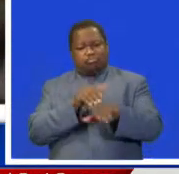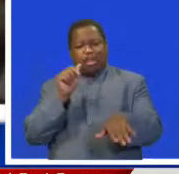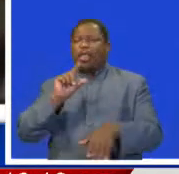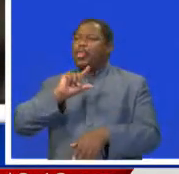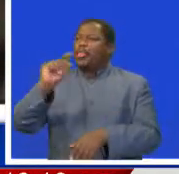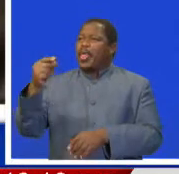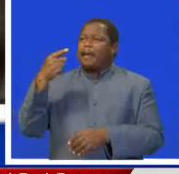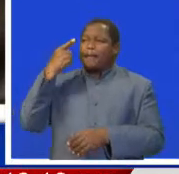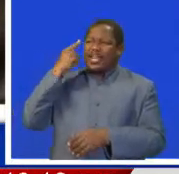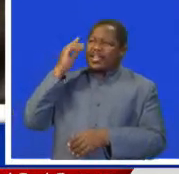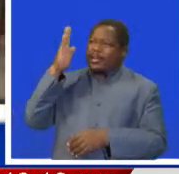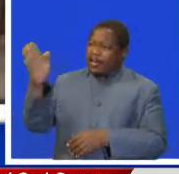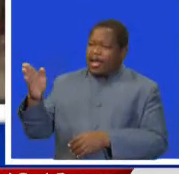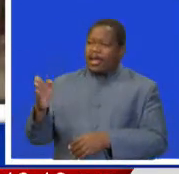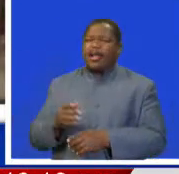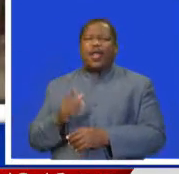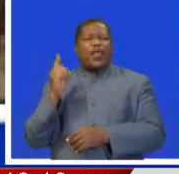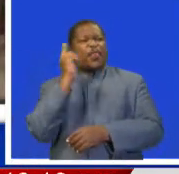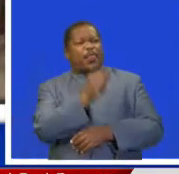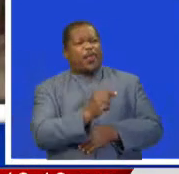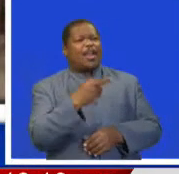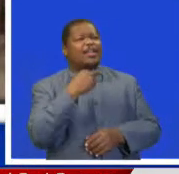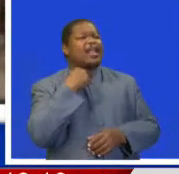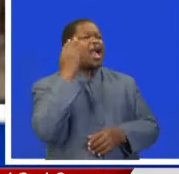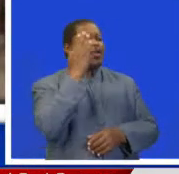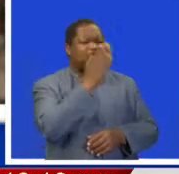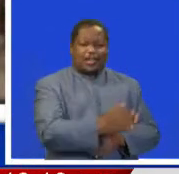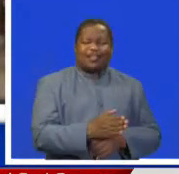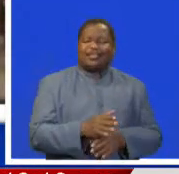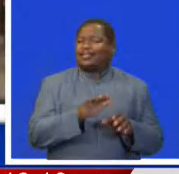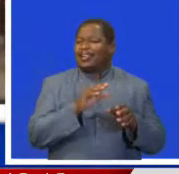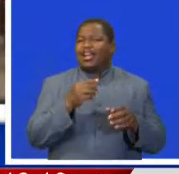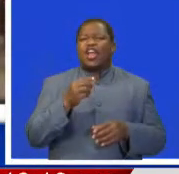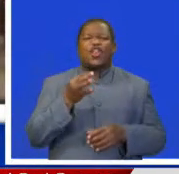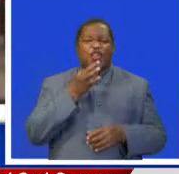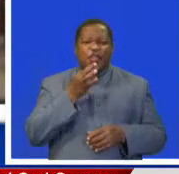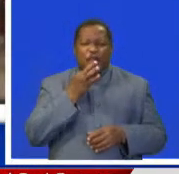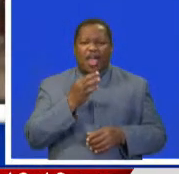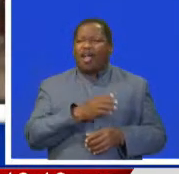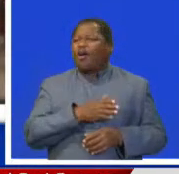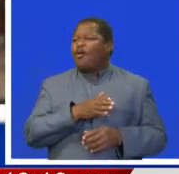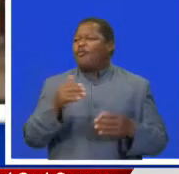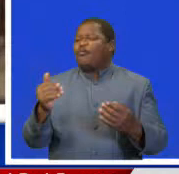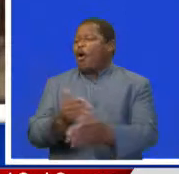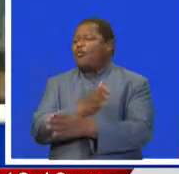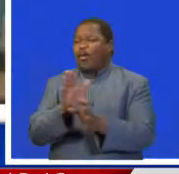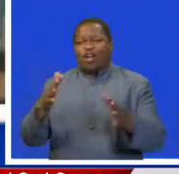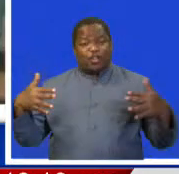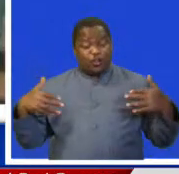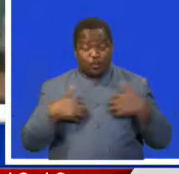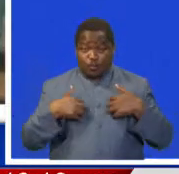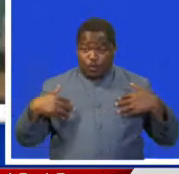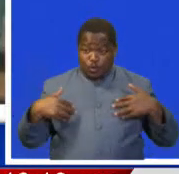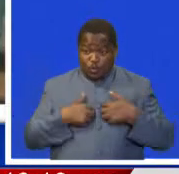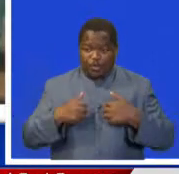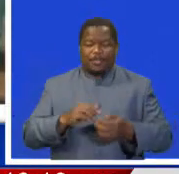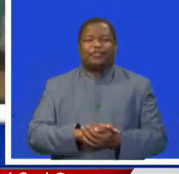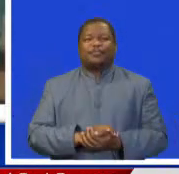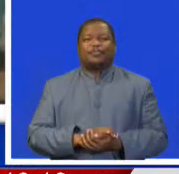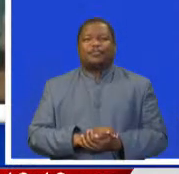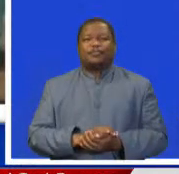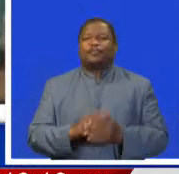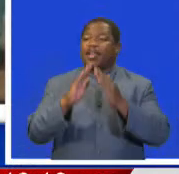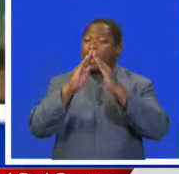naleshiselwe soyishintshile le nombolo. Lucwaningo lolwendiwe bedempilo kuleli luthi linani lebantu labasha labathola ligciwane